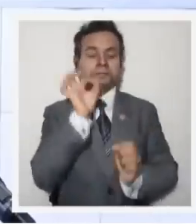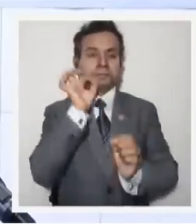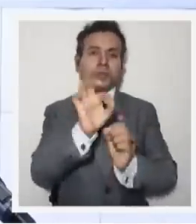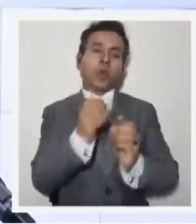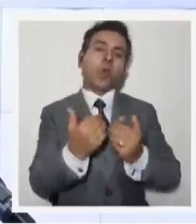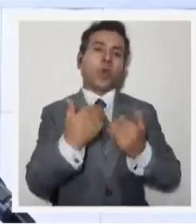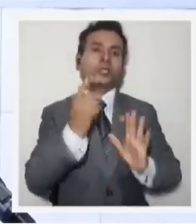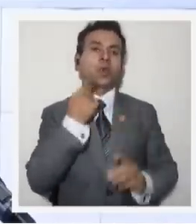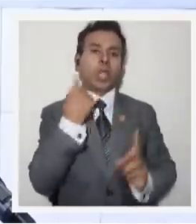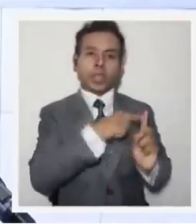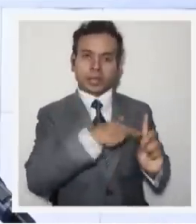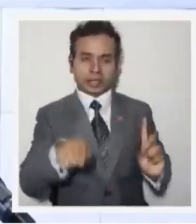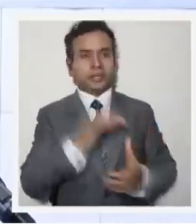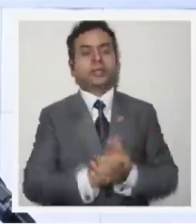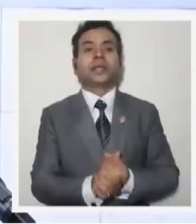1162টি